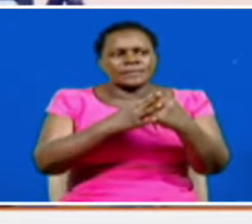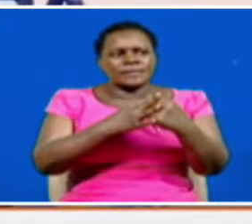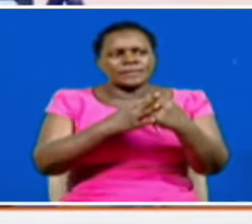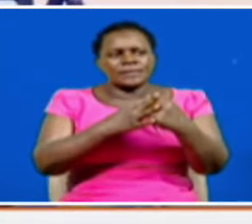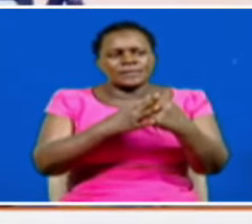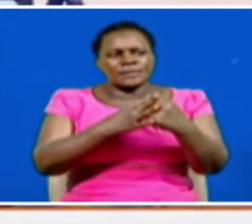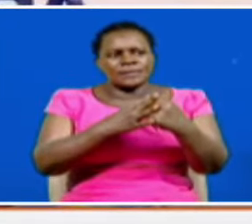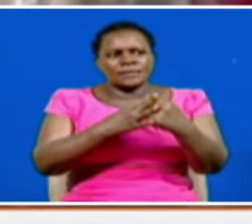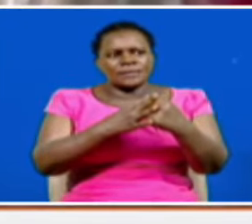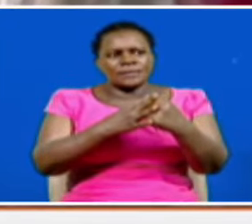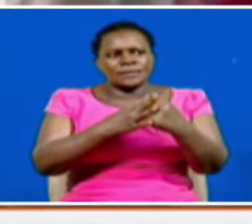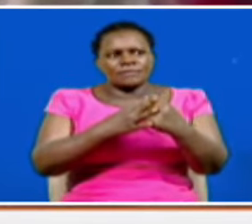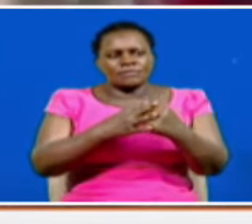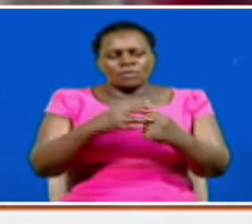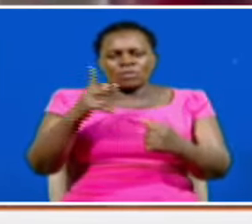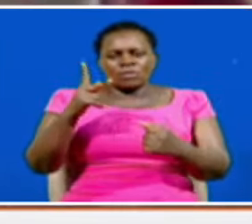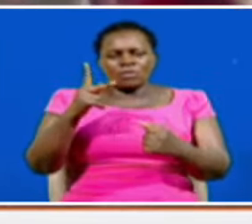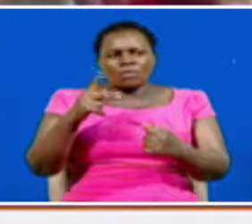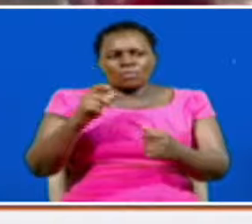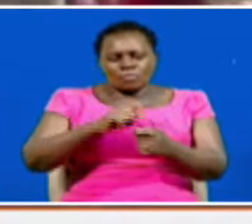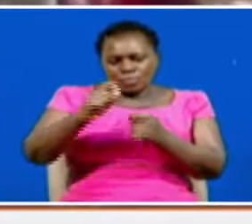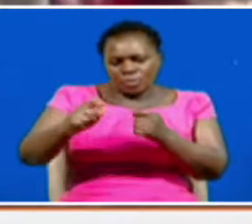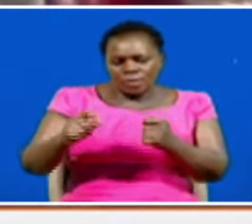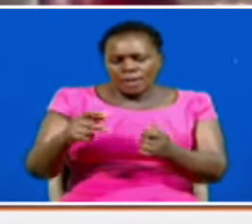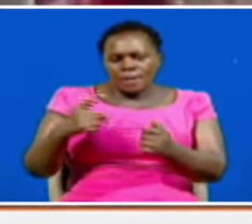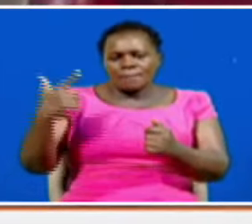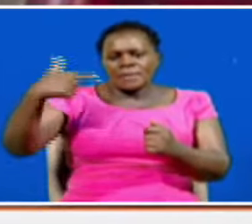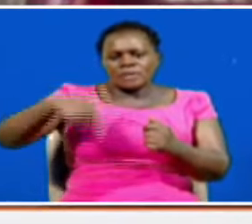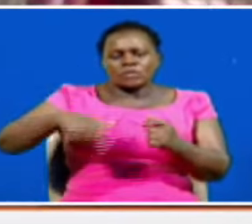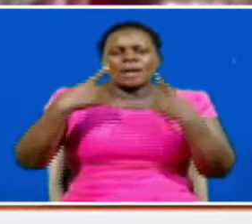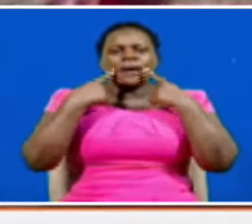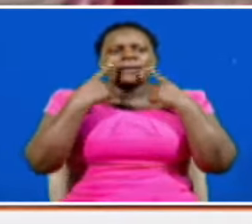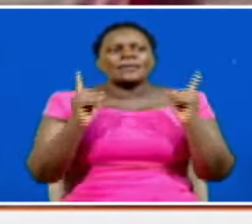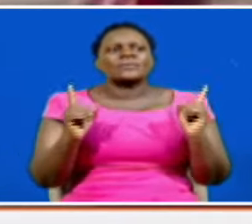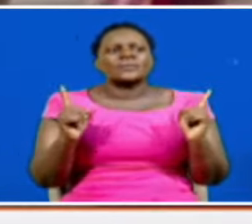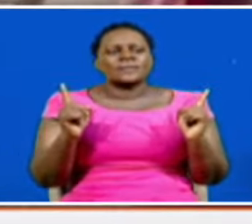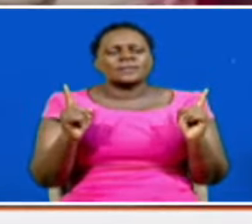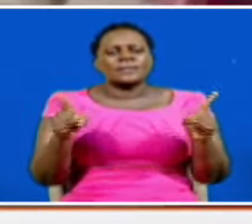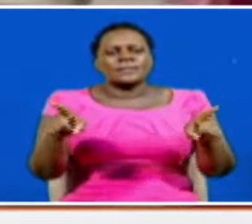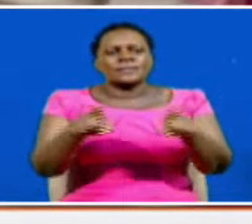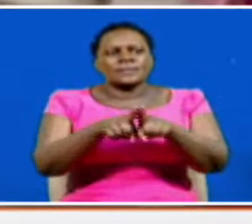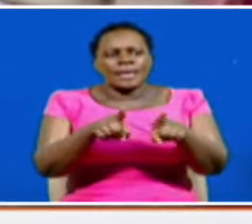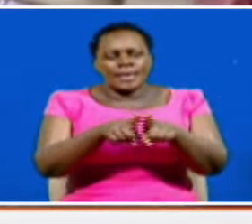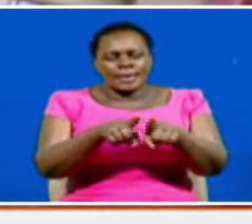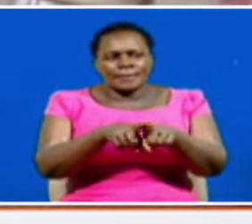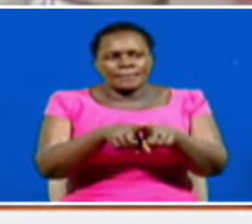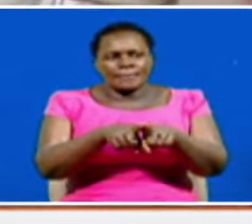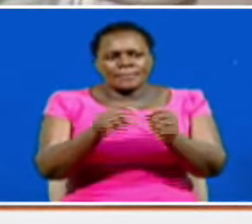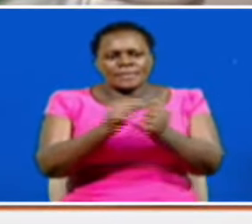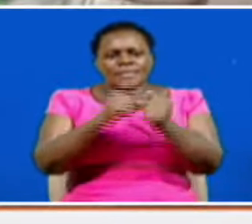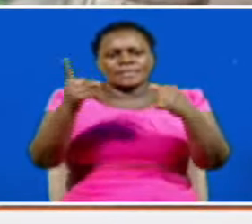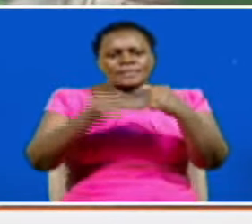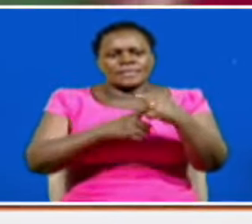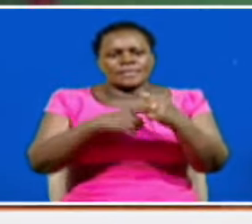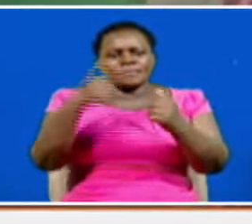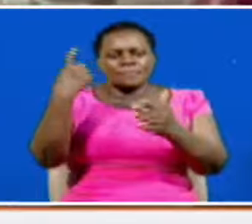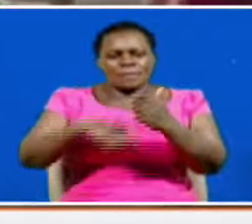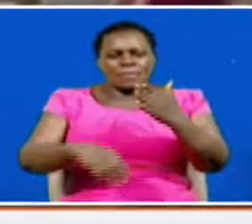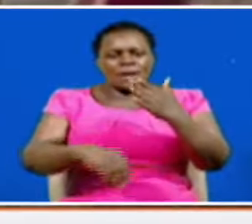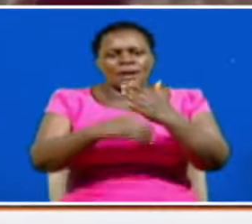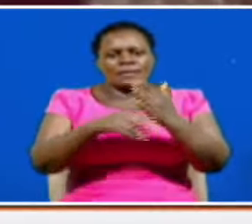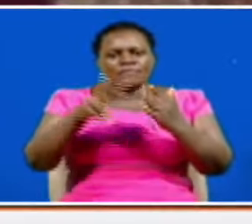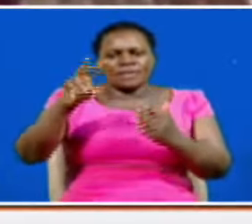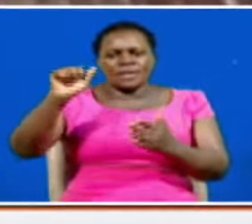cents for kerosene. Bei ya bidhaa za petroli ilivyotangazwa na EPRA ni pamoja na kodi ya 16% ya kodi ya ongezo la